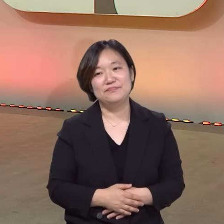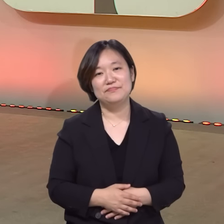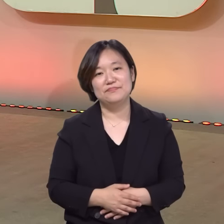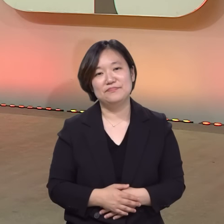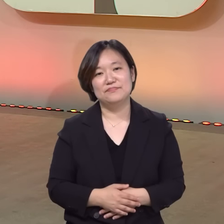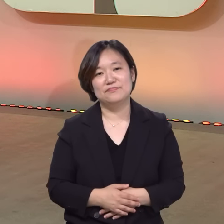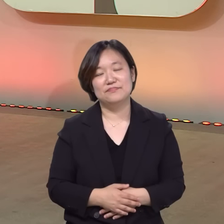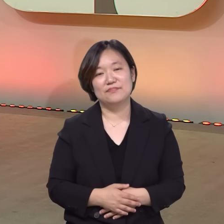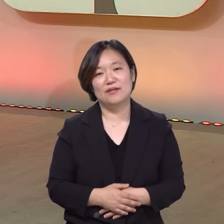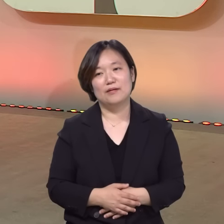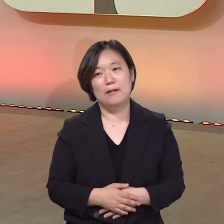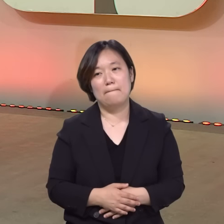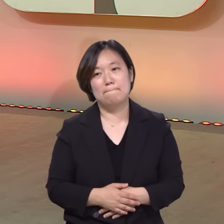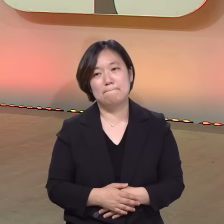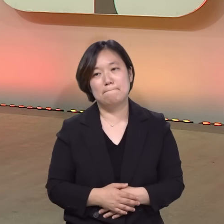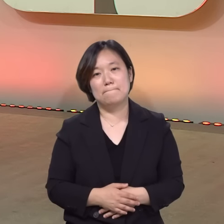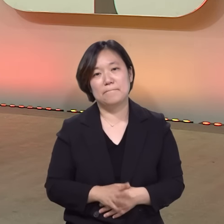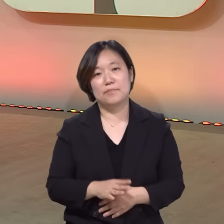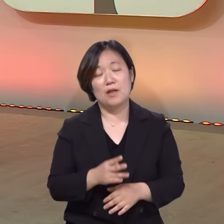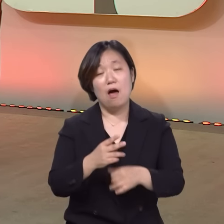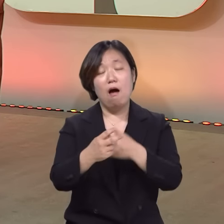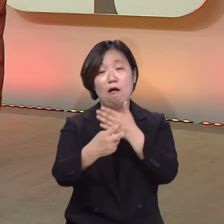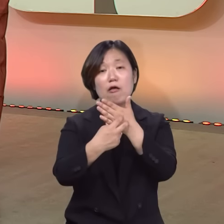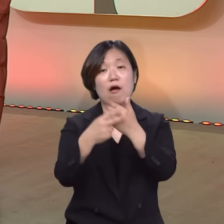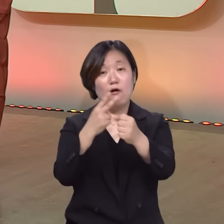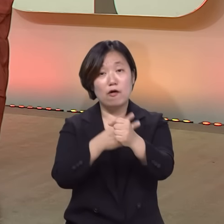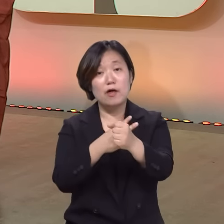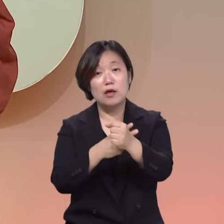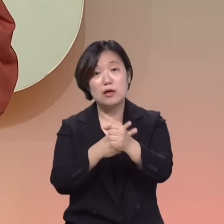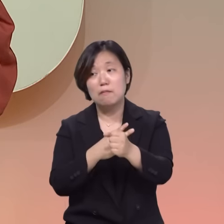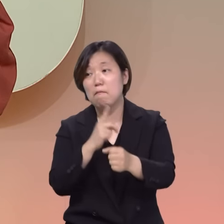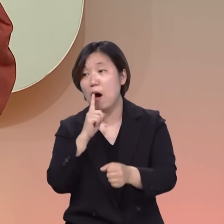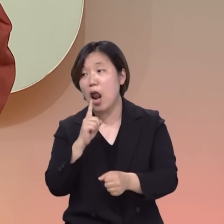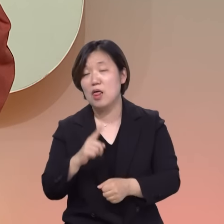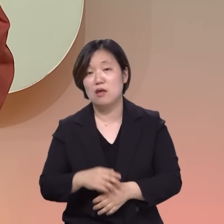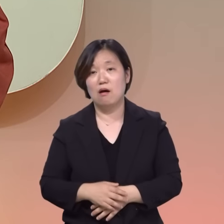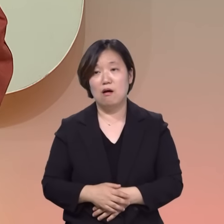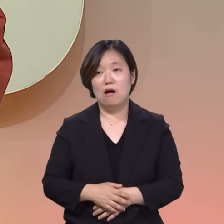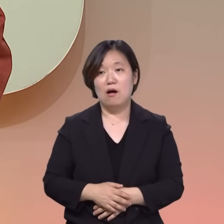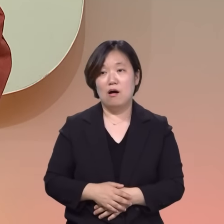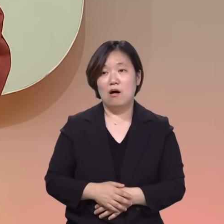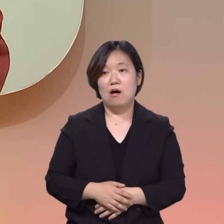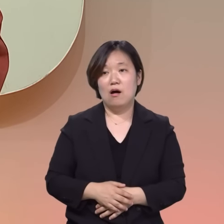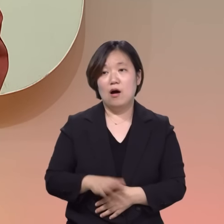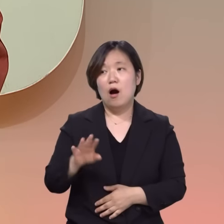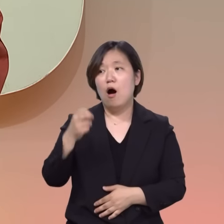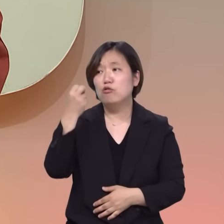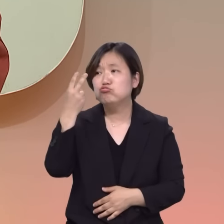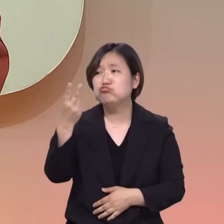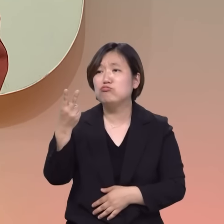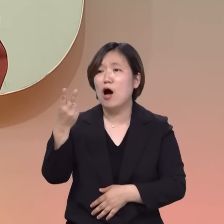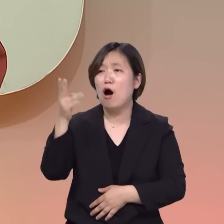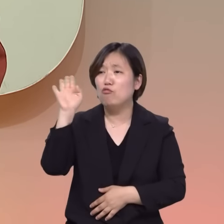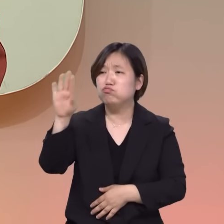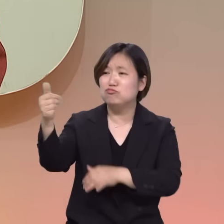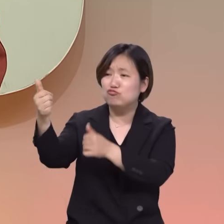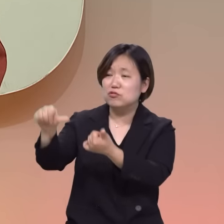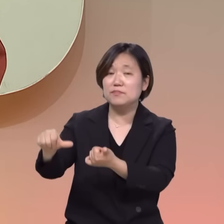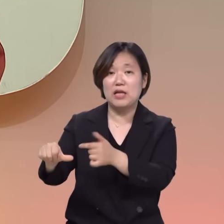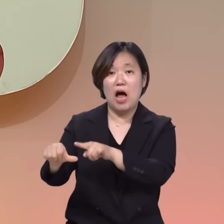과거 않습니까 의사 선생님이 의사가 한 얘기가 두 달밖에 안